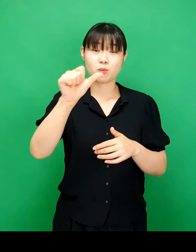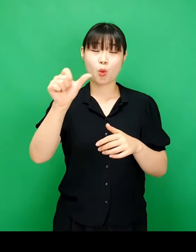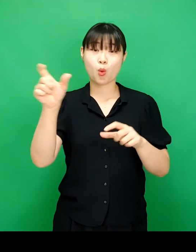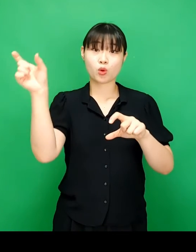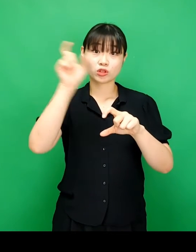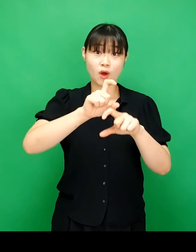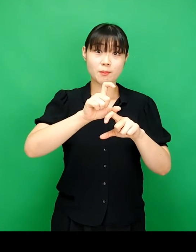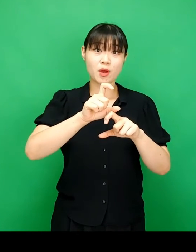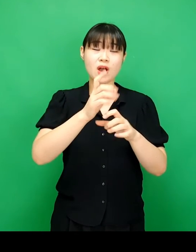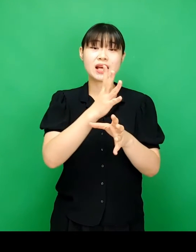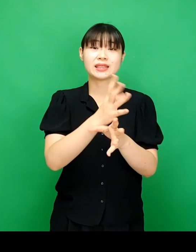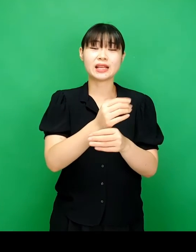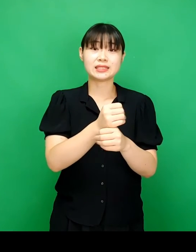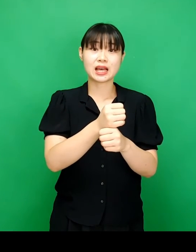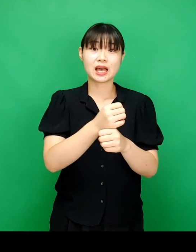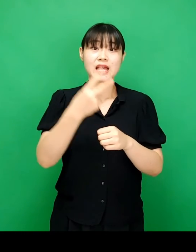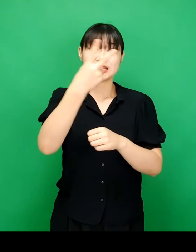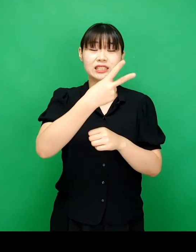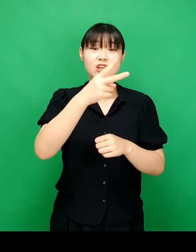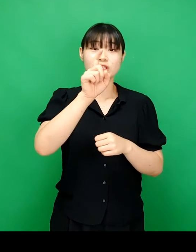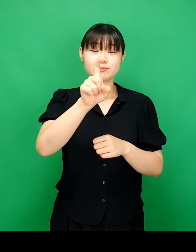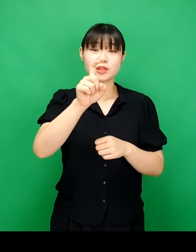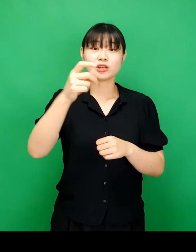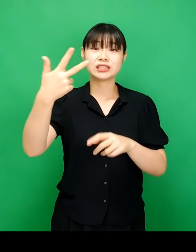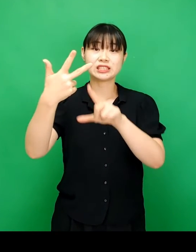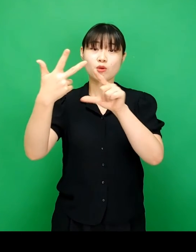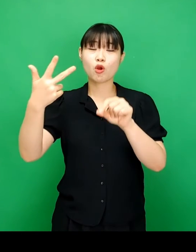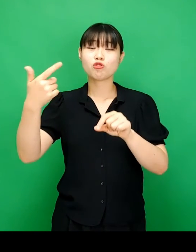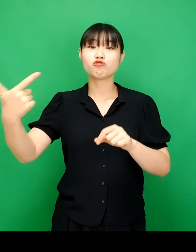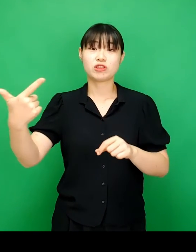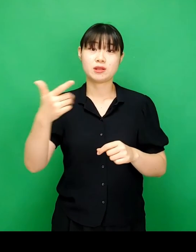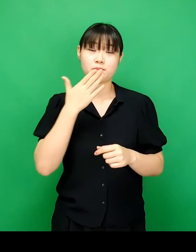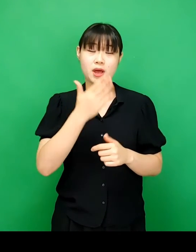4만에 365일을 더하면 날짜